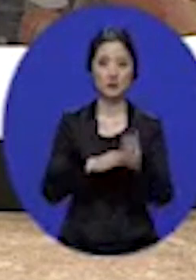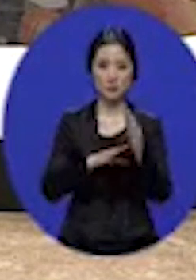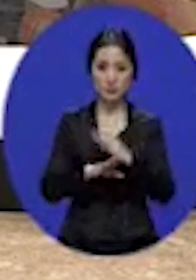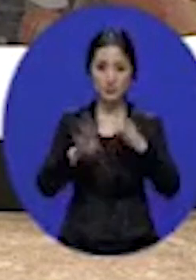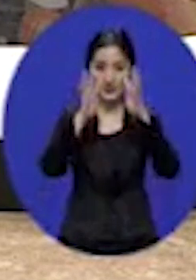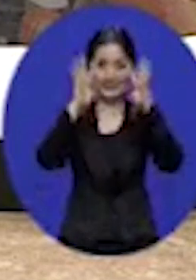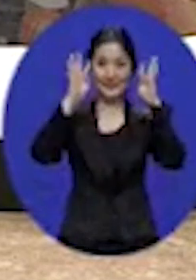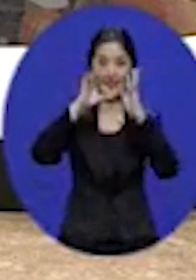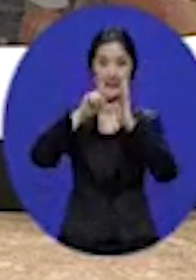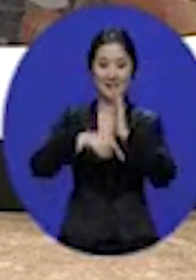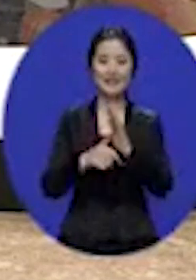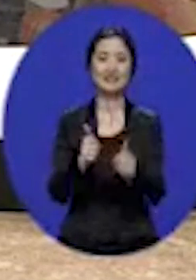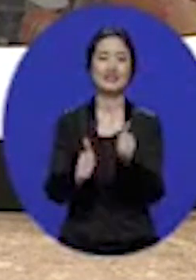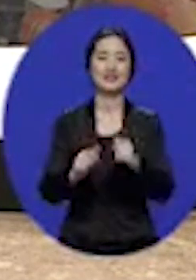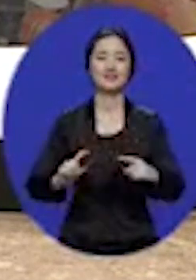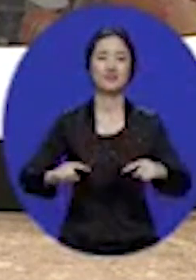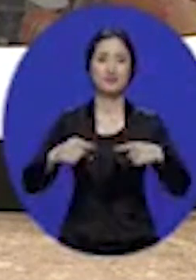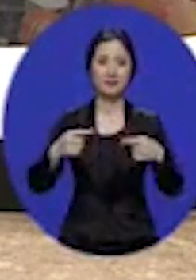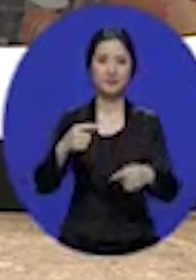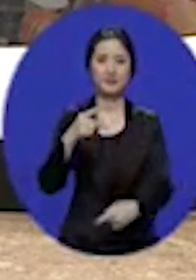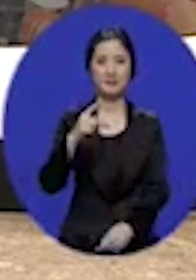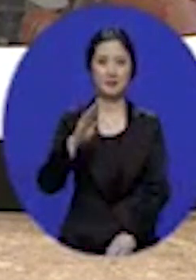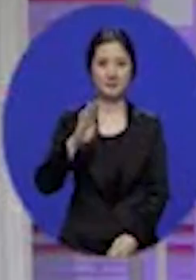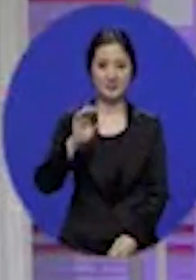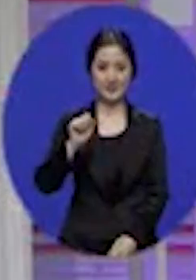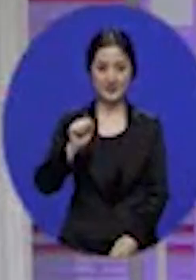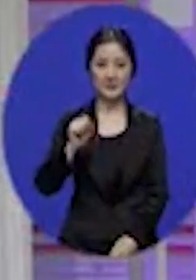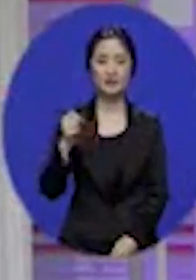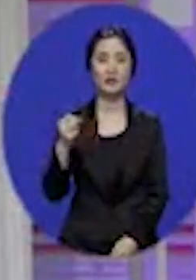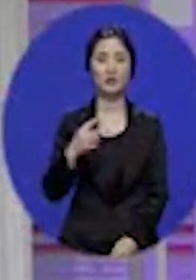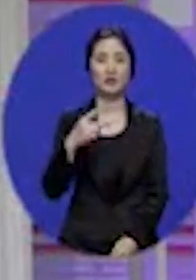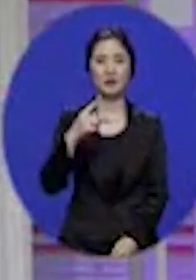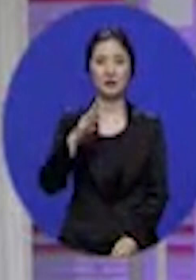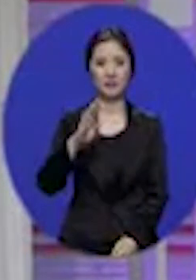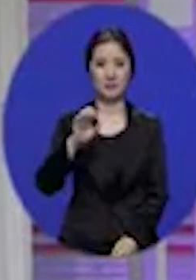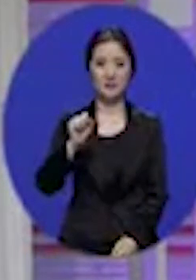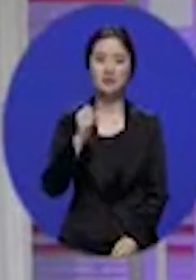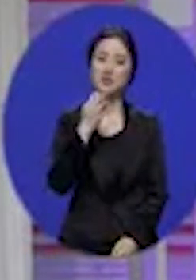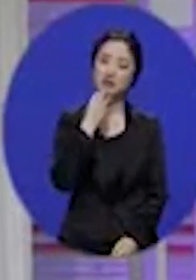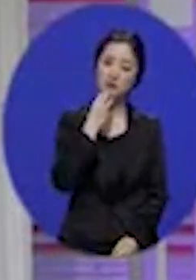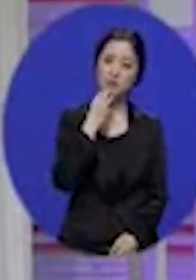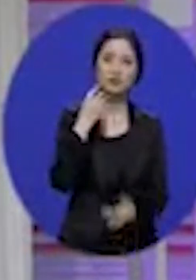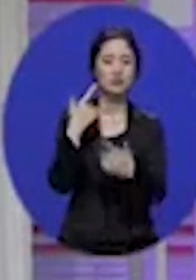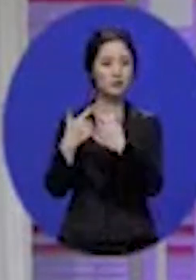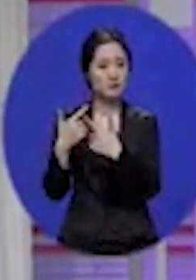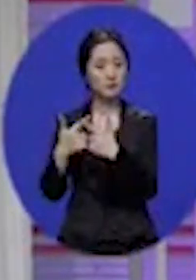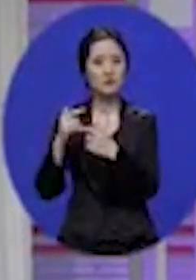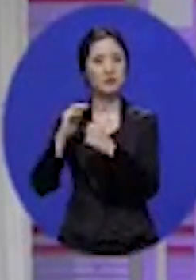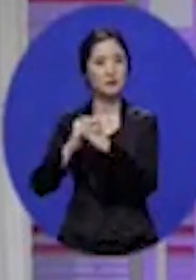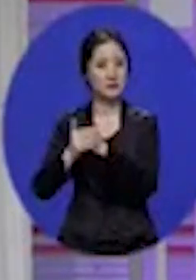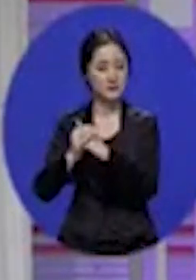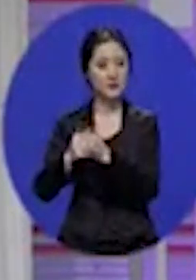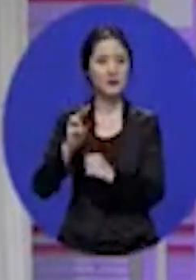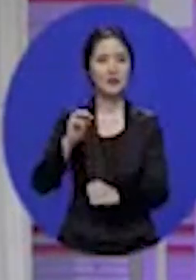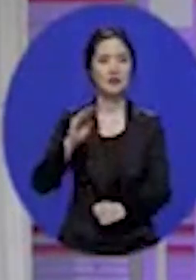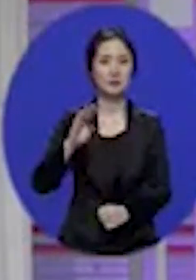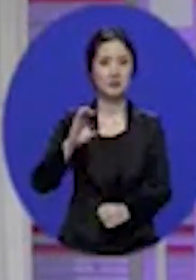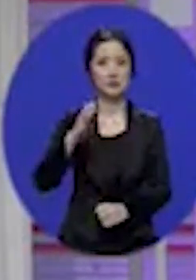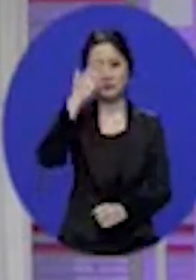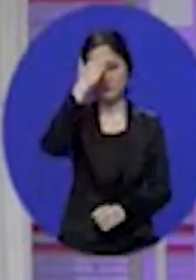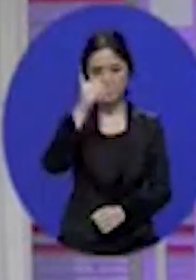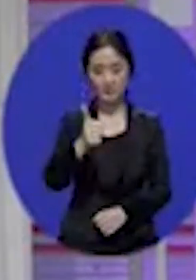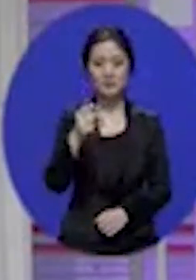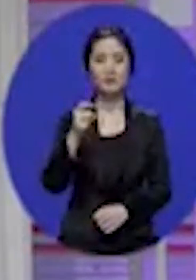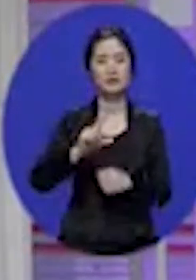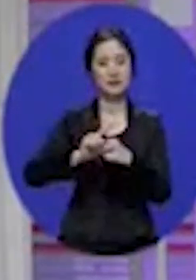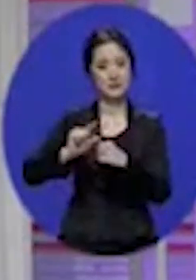됐죠. KBS 서울, 뭐 KBS 부산, 대구, 또 MBC 본사,